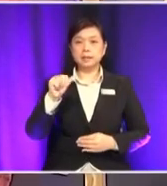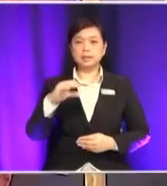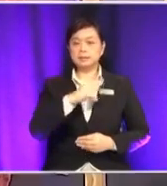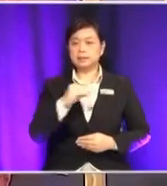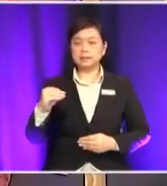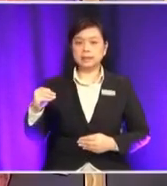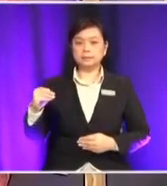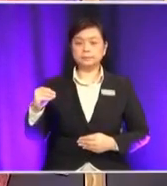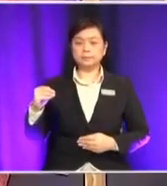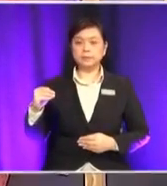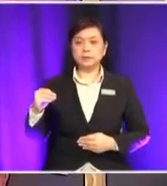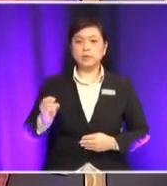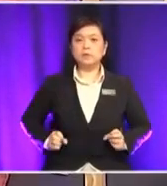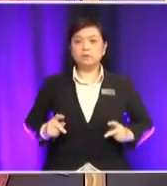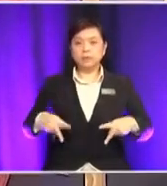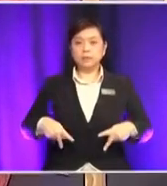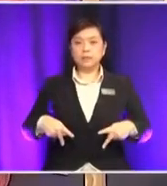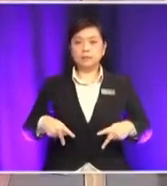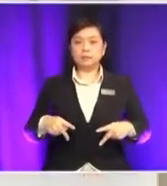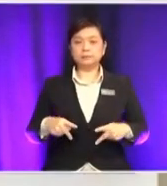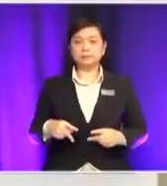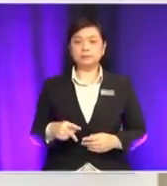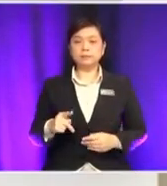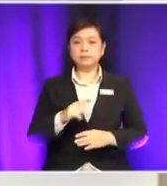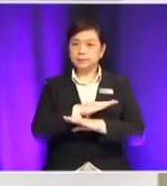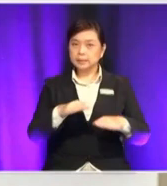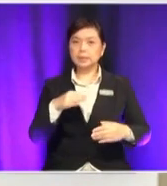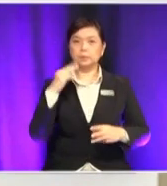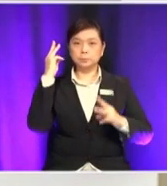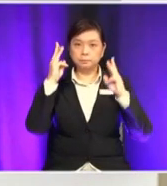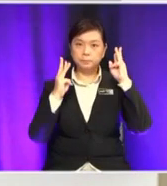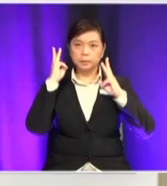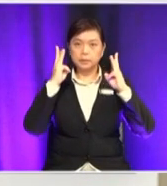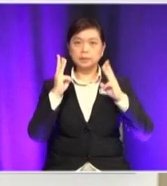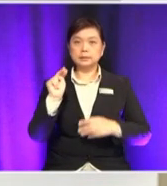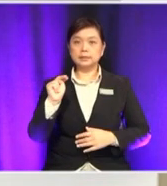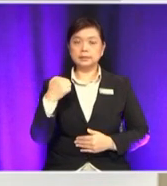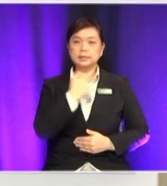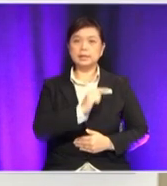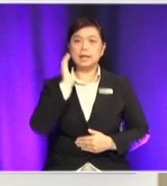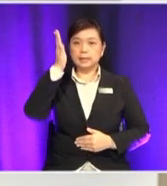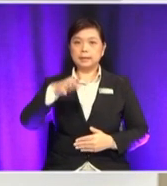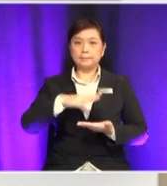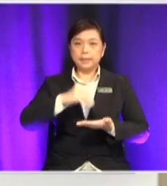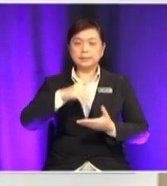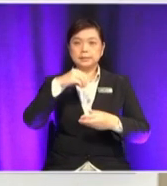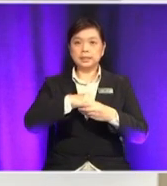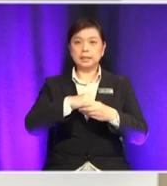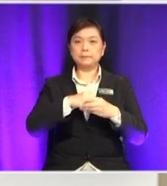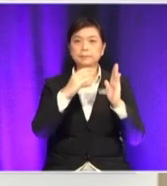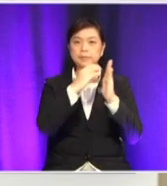yang kita Panggil sebagai gametogenesis jangan di bank kita akan pelajari dalam eee bab 15 ya oke kemudian